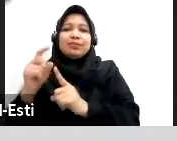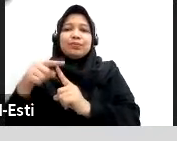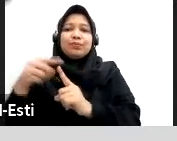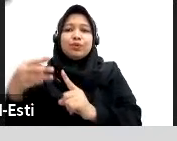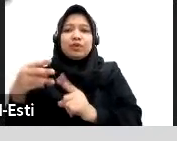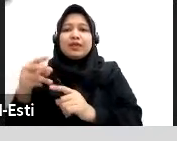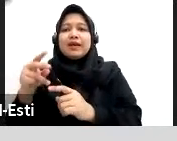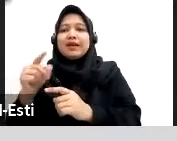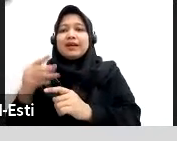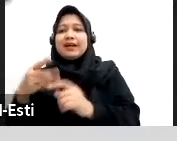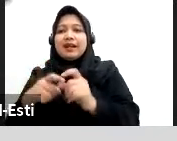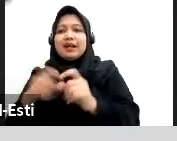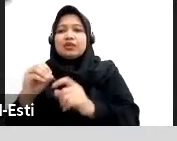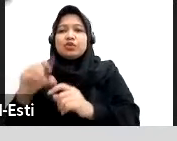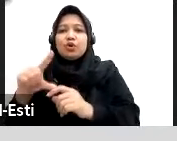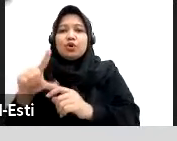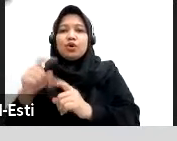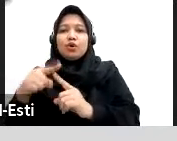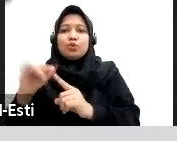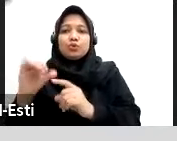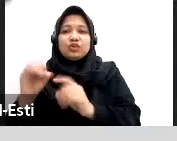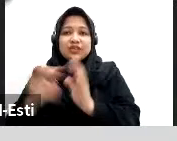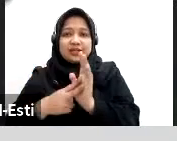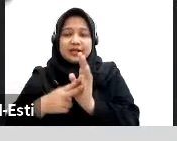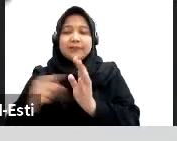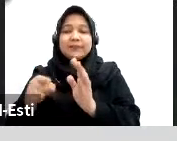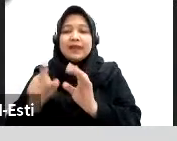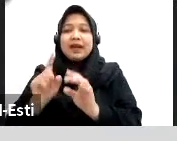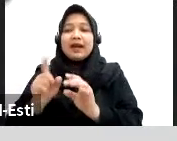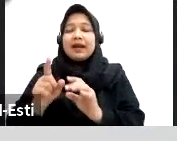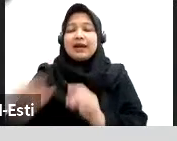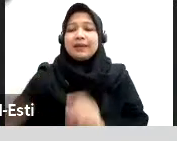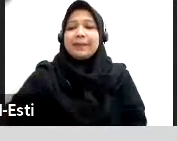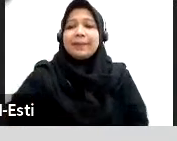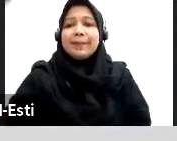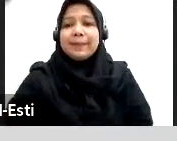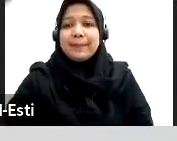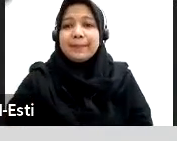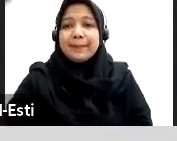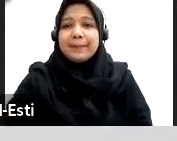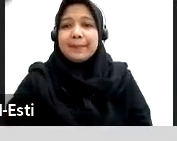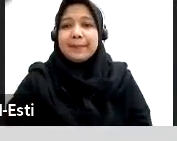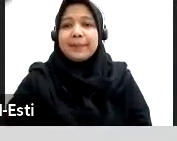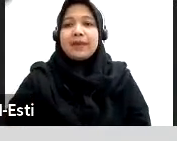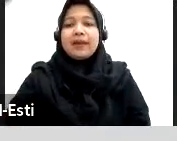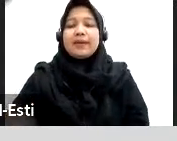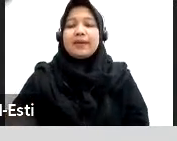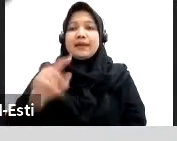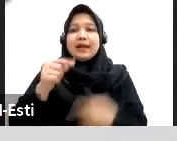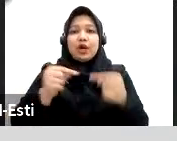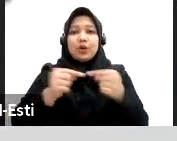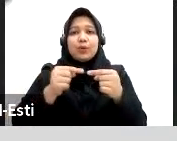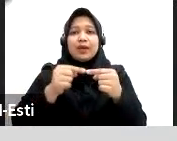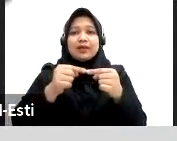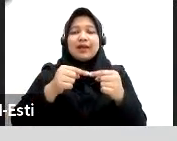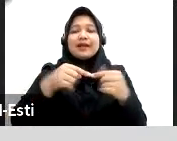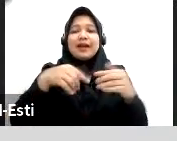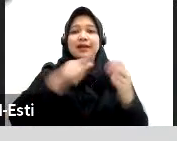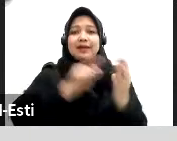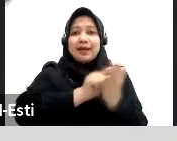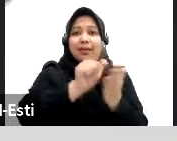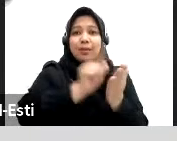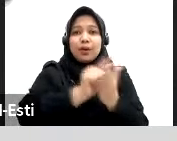semen berkaitan dengan Internal complaint handling berarti kita mengaitkannya dengan penanganan pengaduan yang kemudian ditindaklanjuti